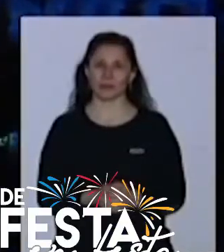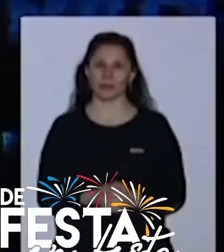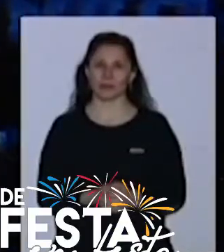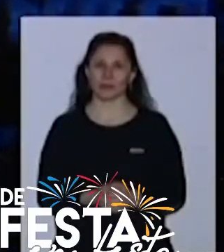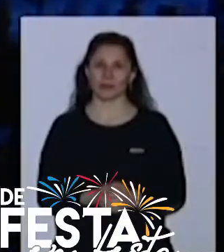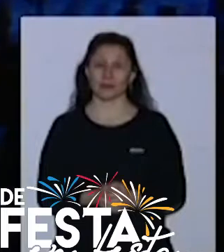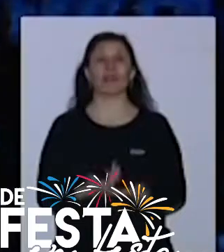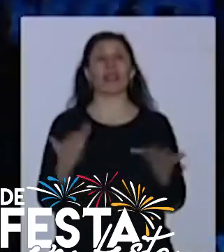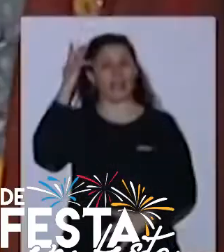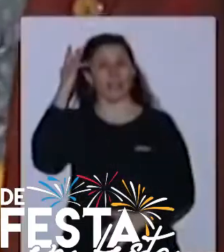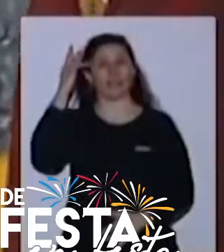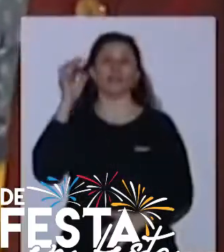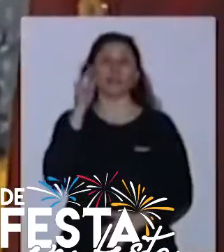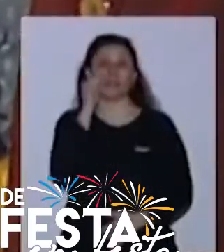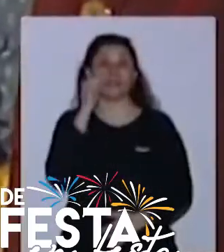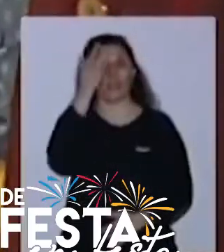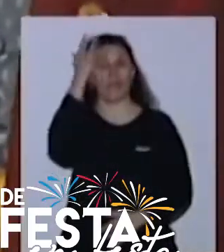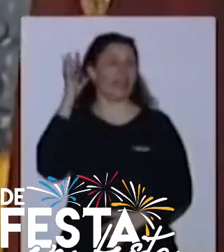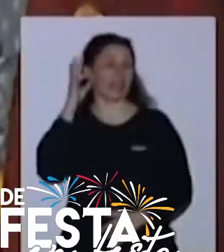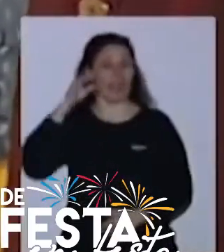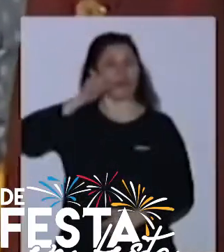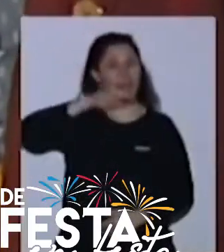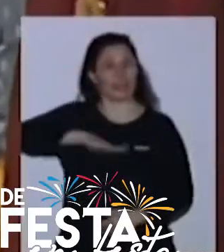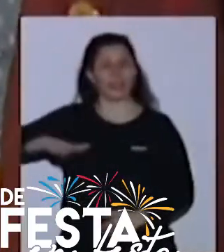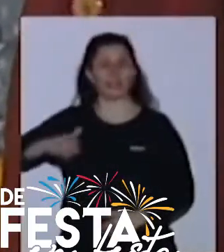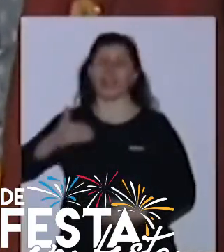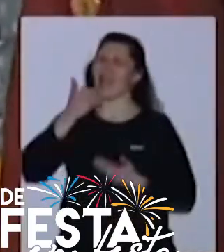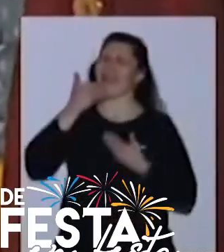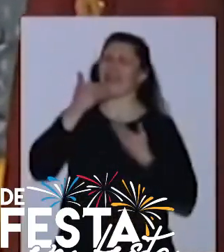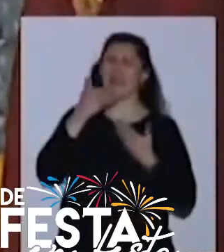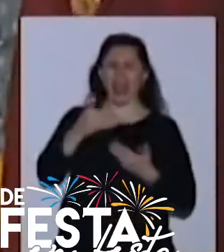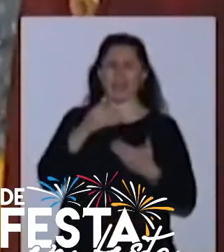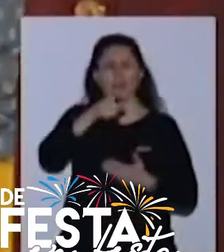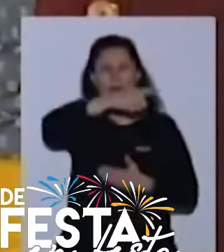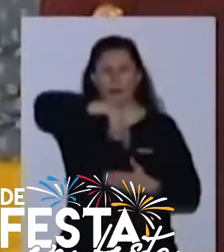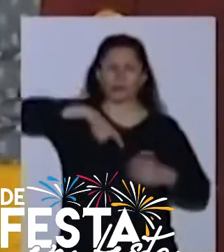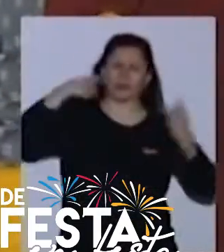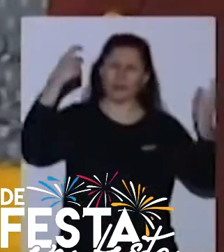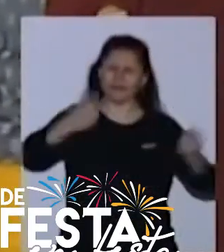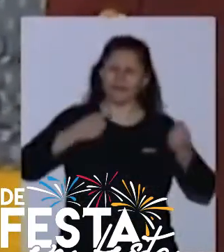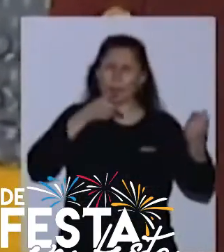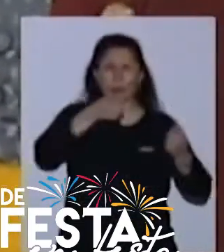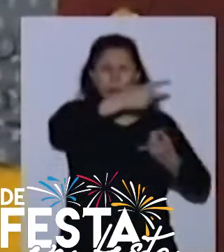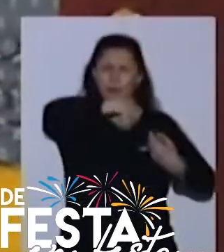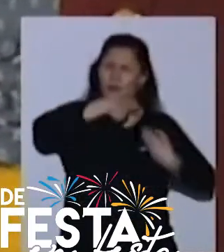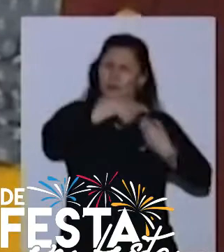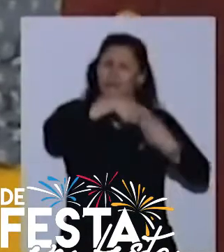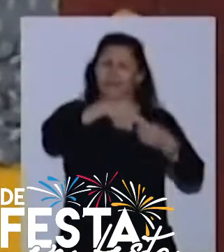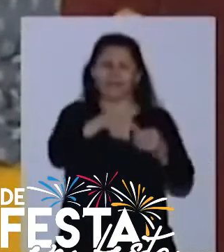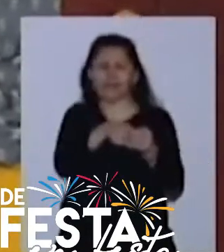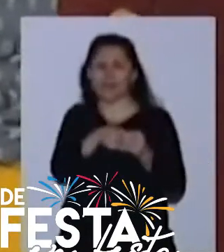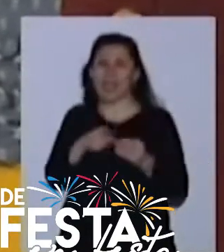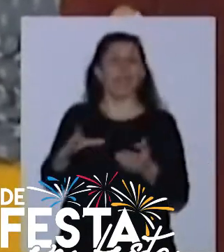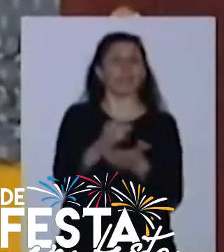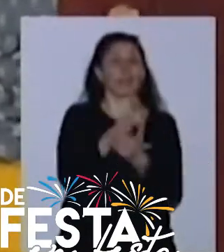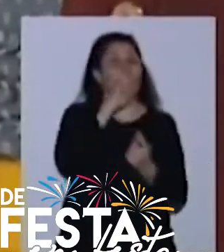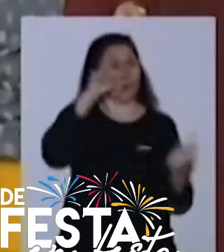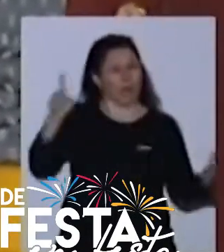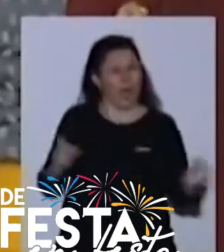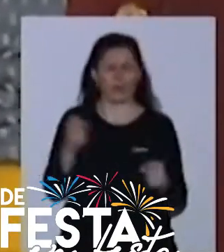Fallers i falleres infantils, gràcies per l'esforç i l'implicació de tot un